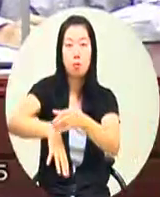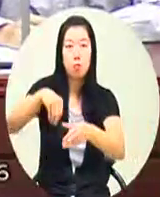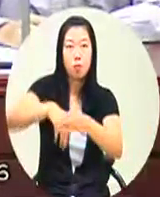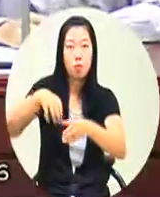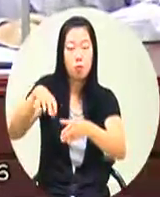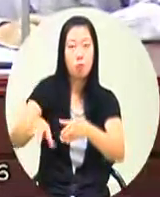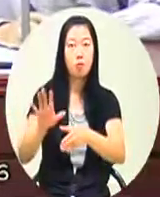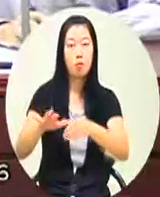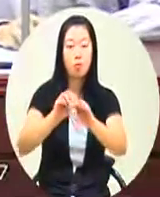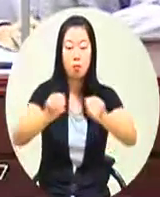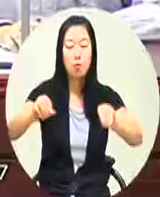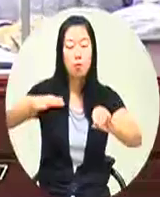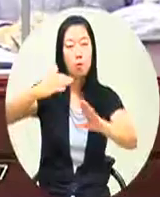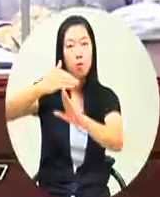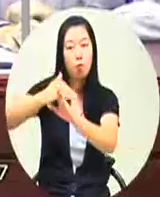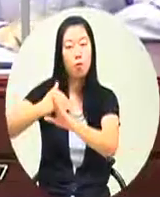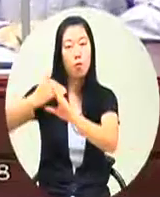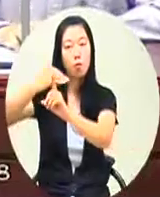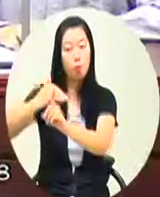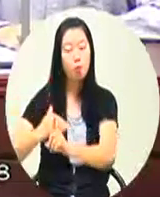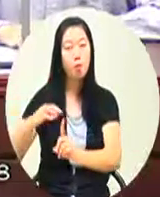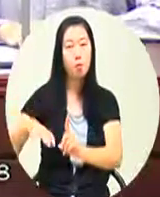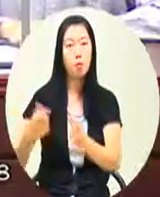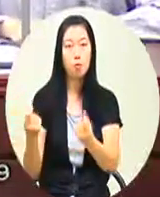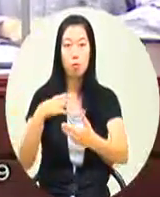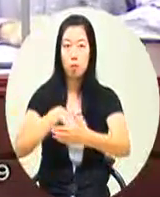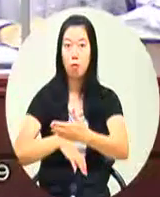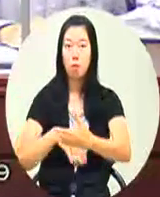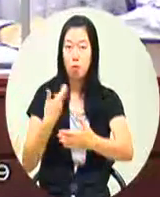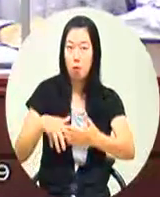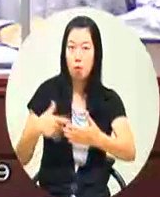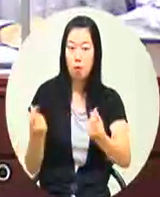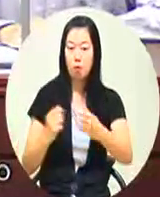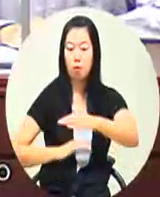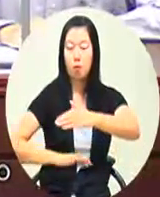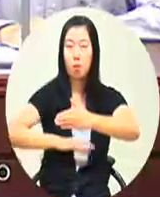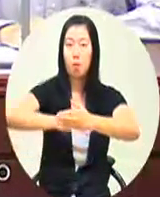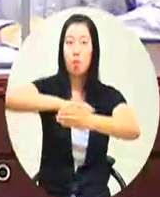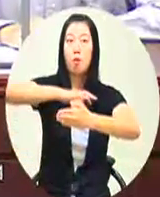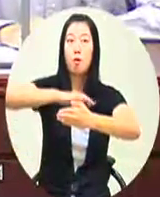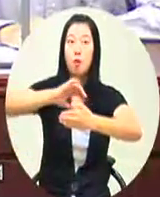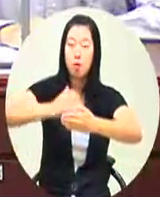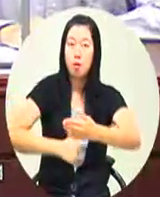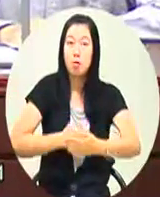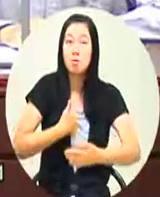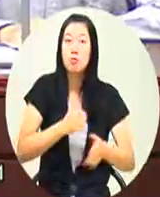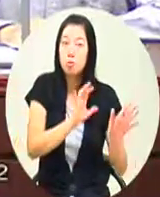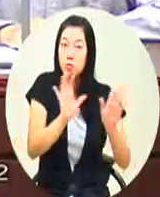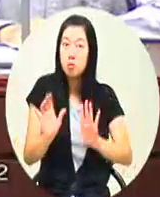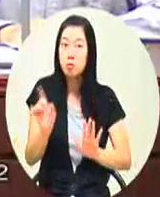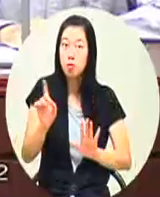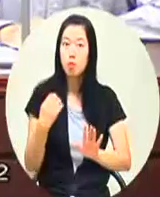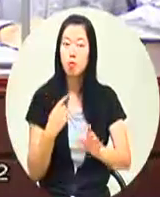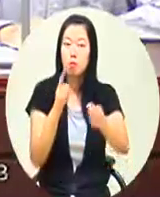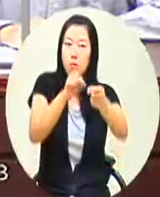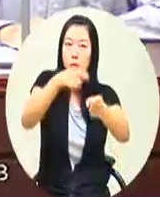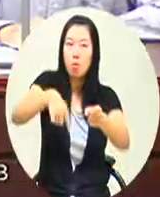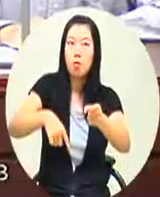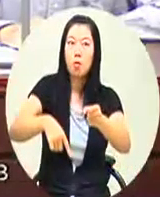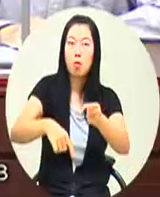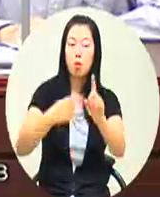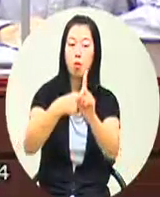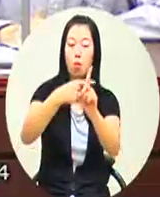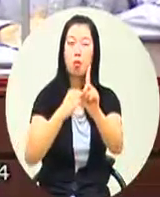方，有时候在他们的这个内水会先开始积淹，但是实际上它还没有达到我们抽水站的起抽水